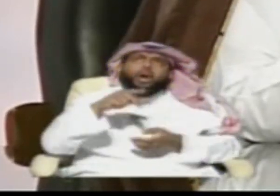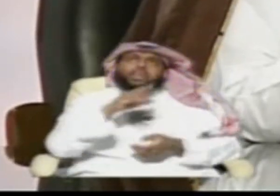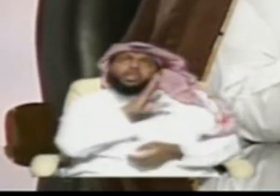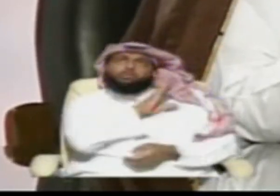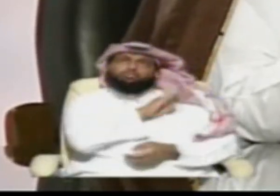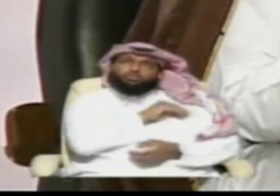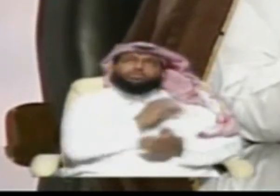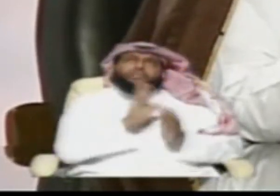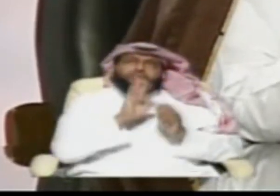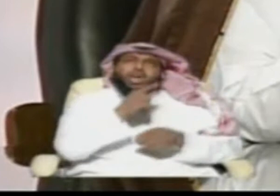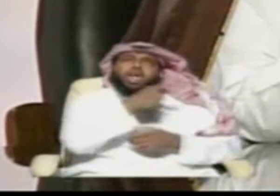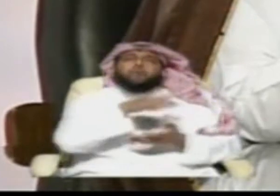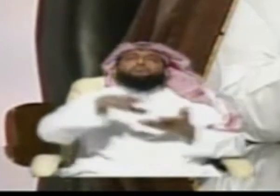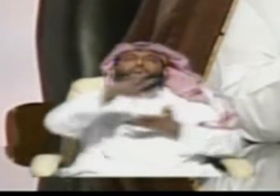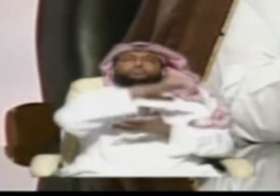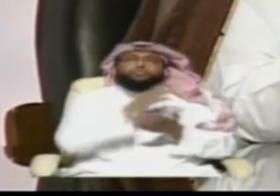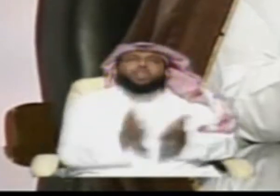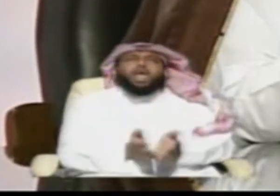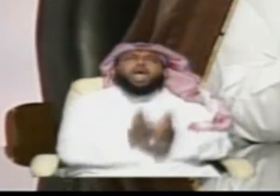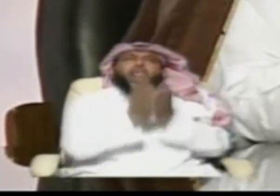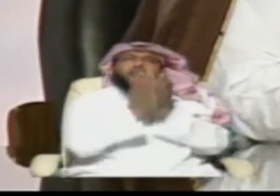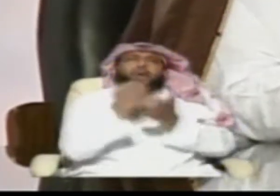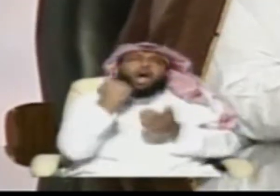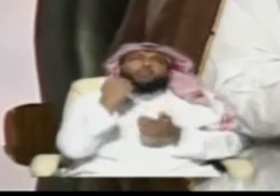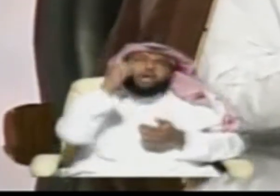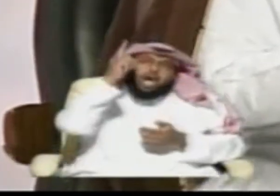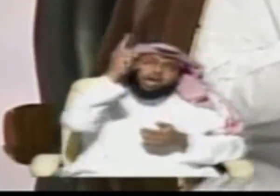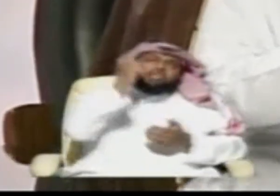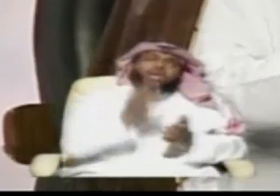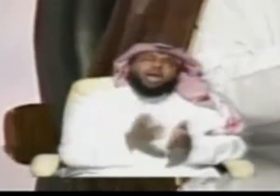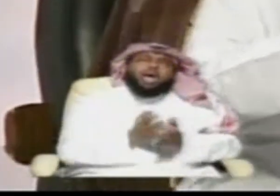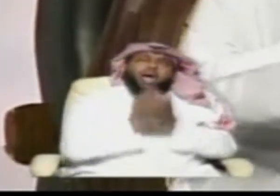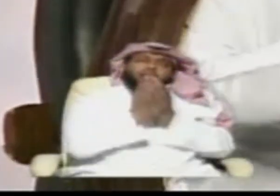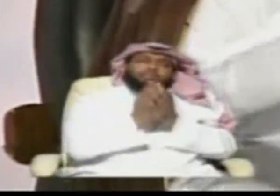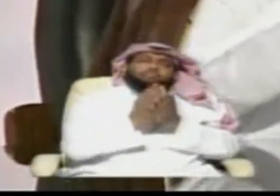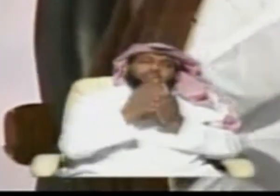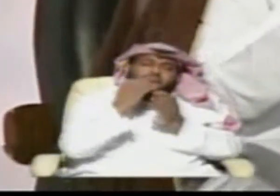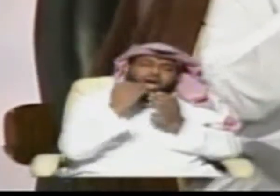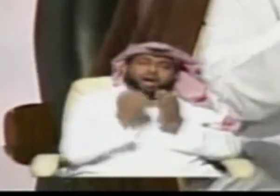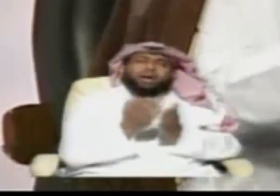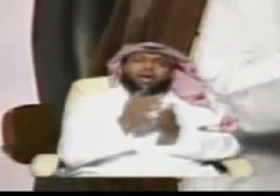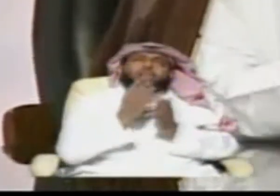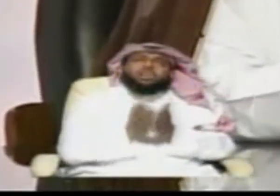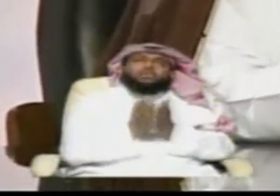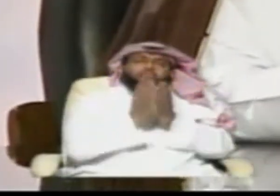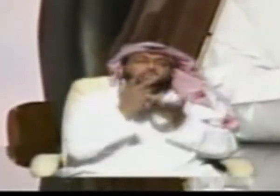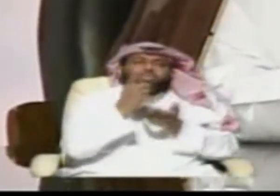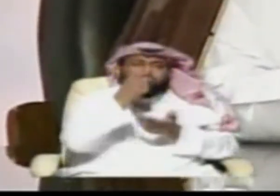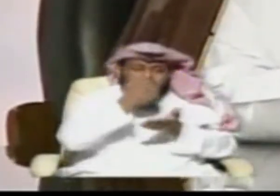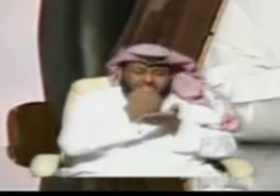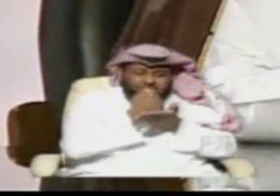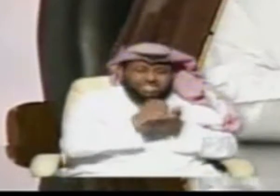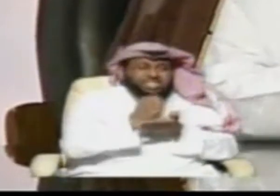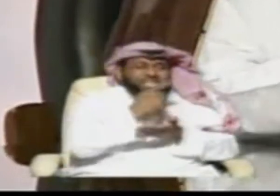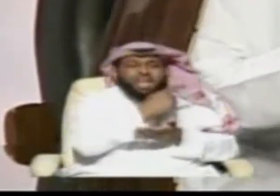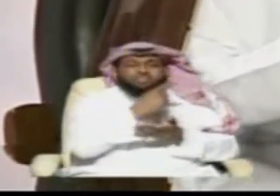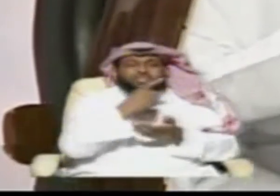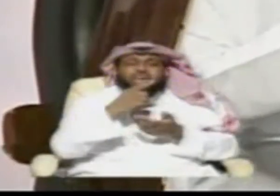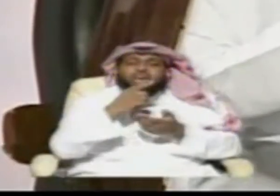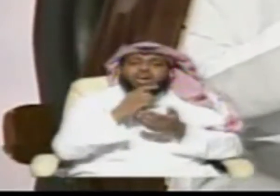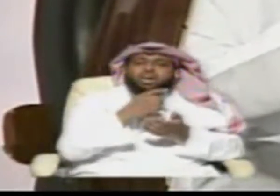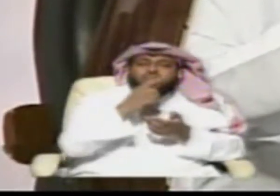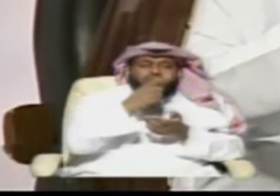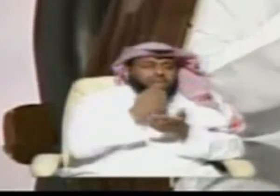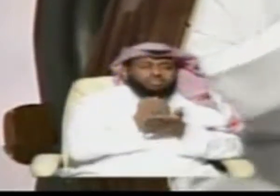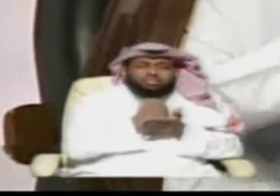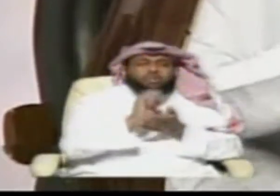عنهم يا رحمن يا رحيم يا قوي يا عزيز. إخواني أصابهم ما أصابهم، يا أخي اشكي الله عز وجل. إذا كنا